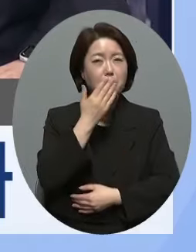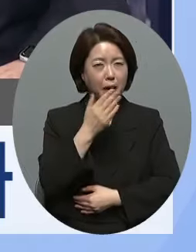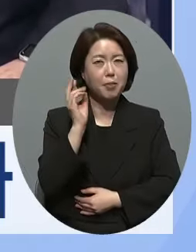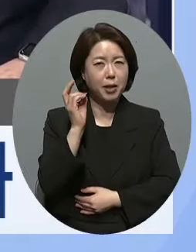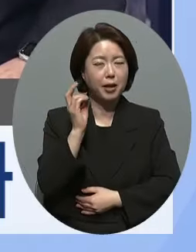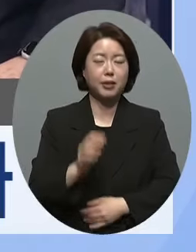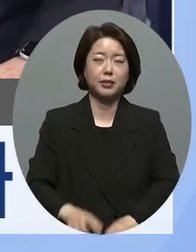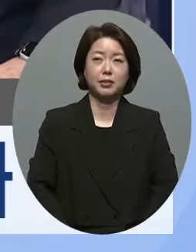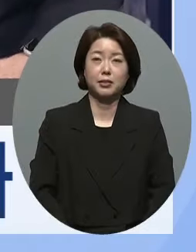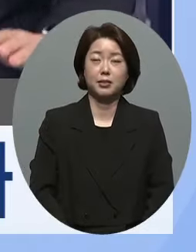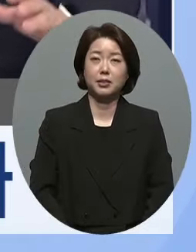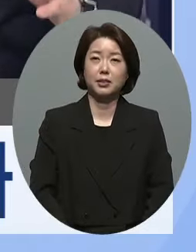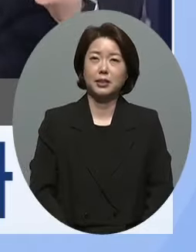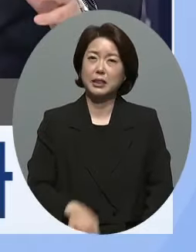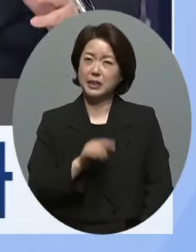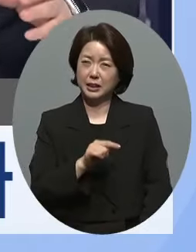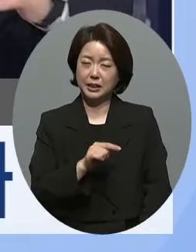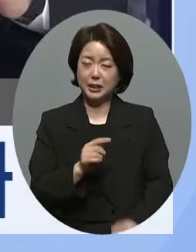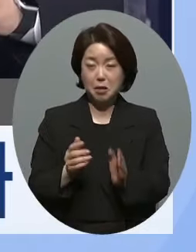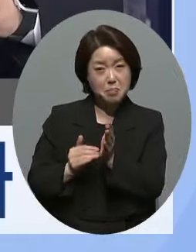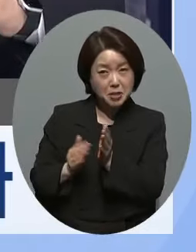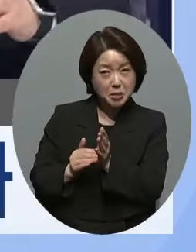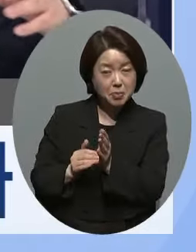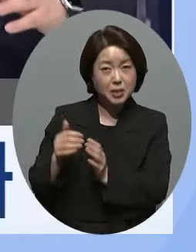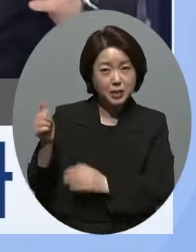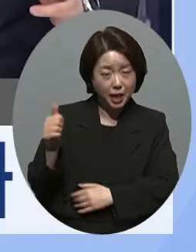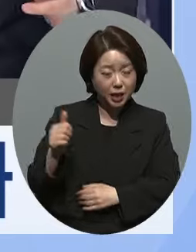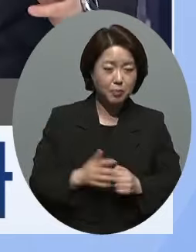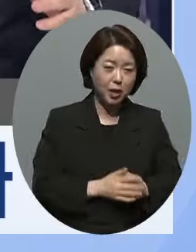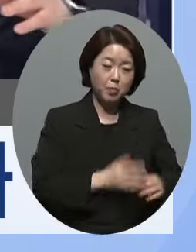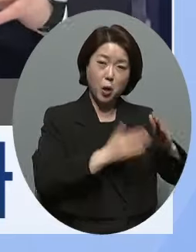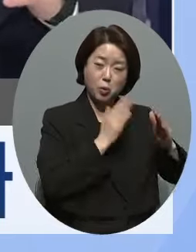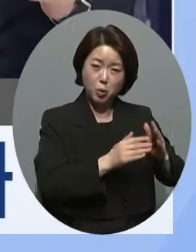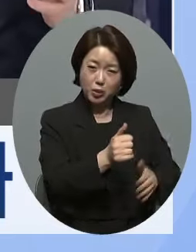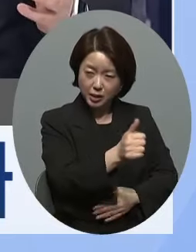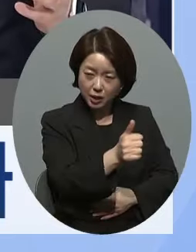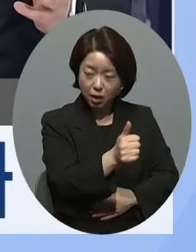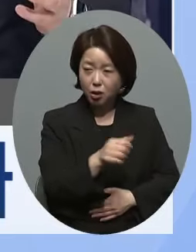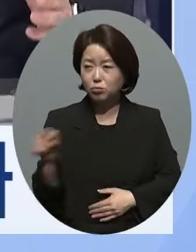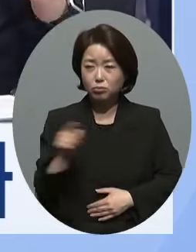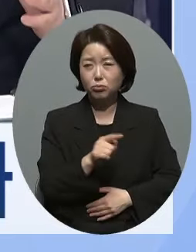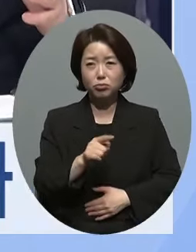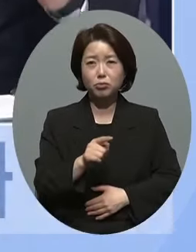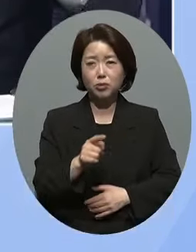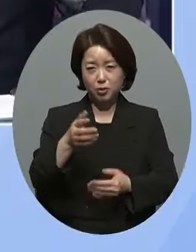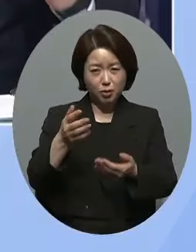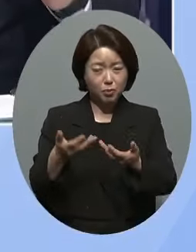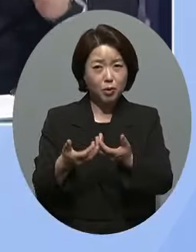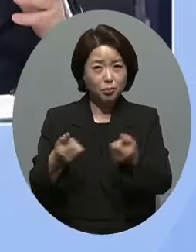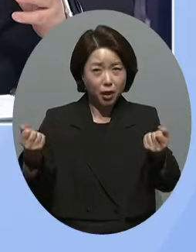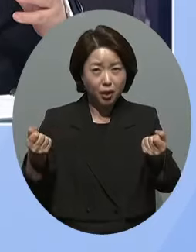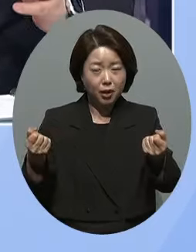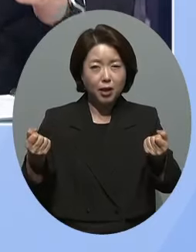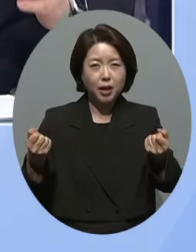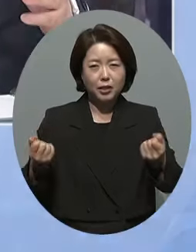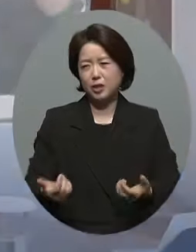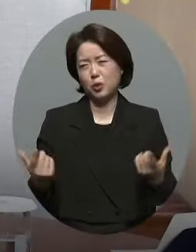하고요 어 사실 이게 선이냐 공식이 사실 한글자 차이지만 똑같은 거거든요 문제는 이게